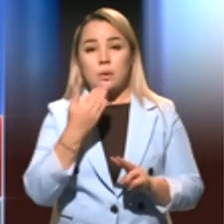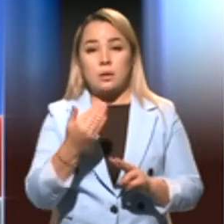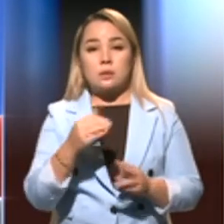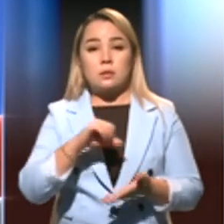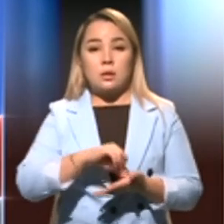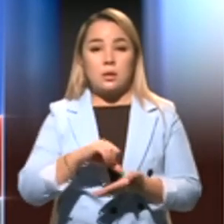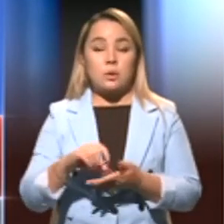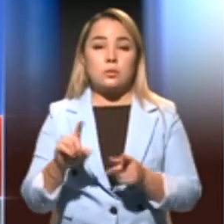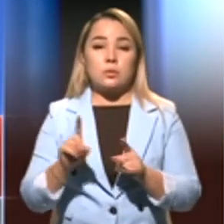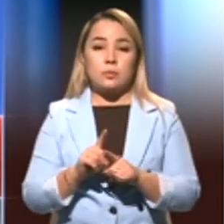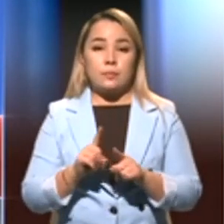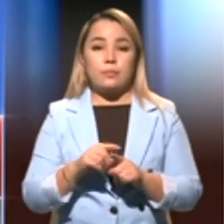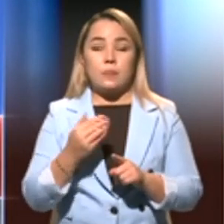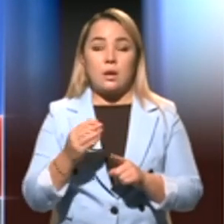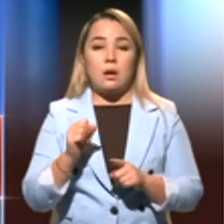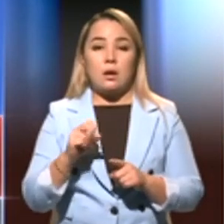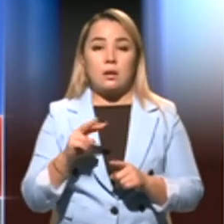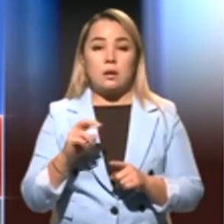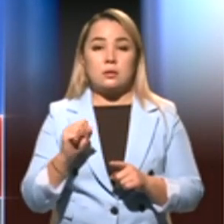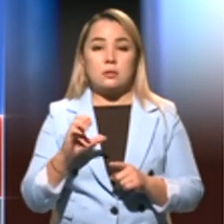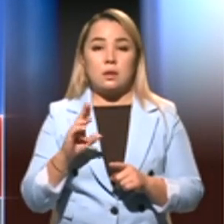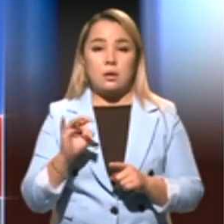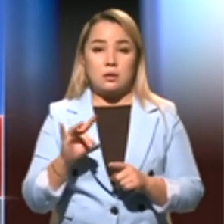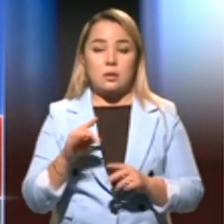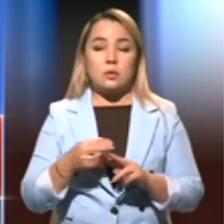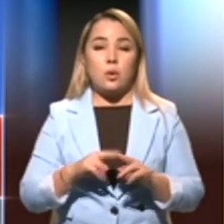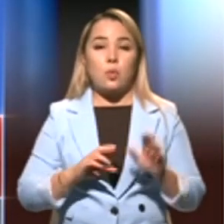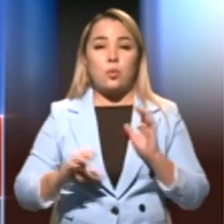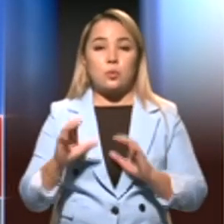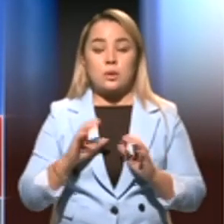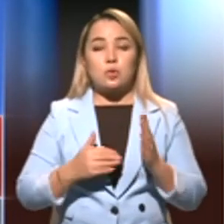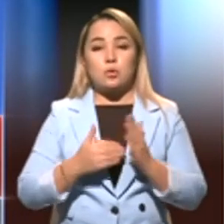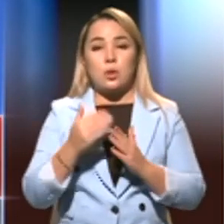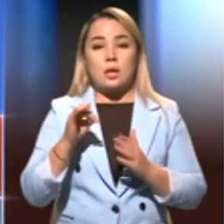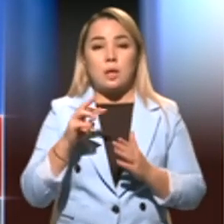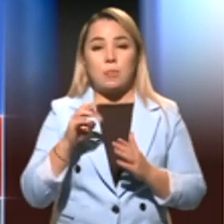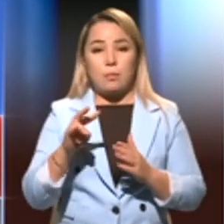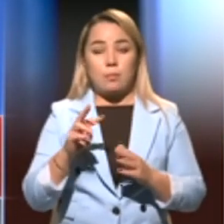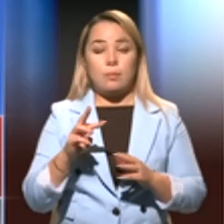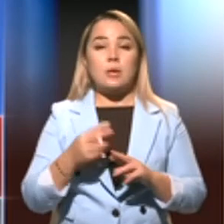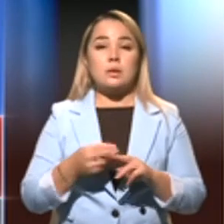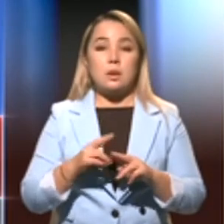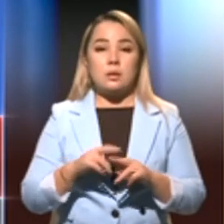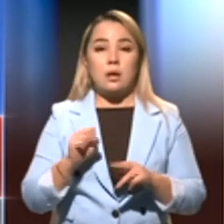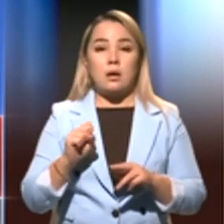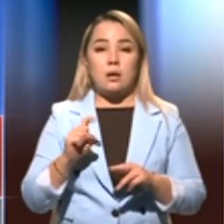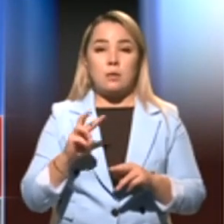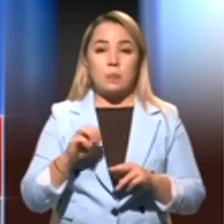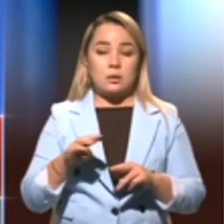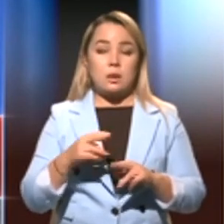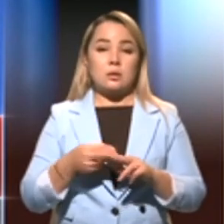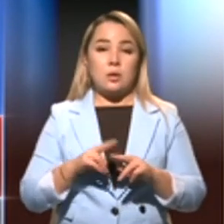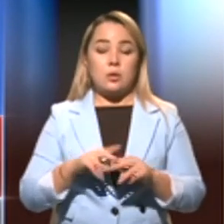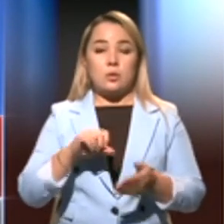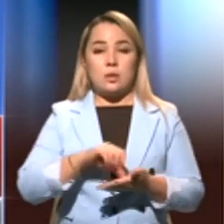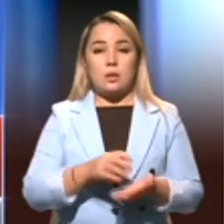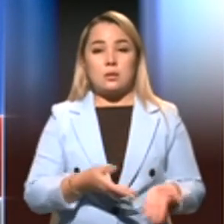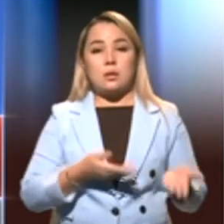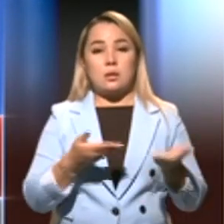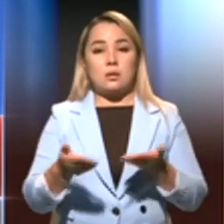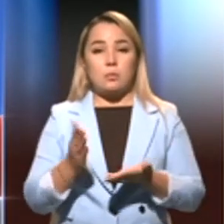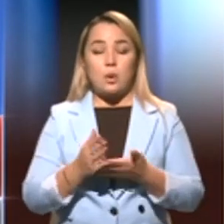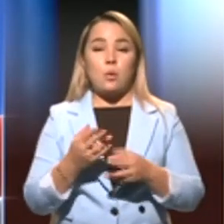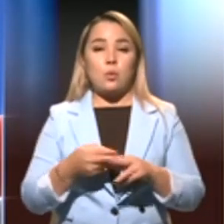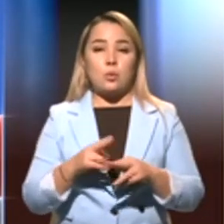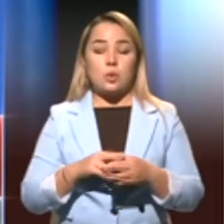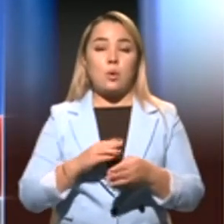бөлек Әл-Асғар университетінің жоғарғы имамы Ахмад әт-Тайип келіп отыр. Міне